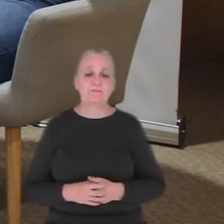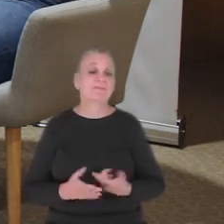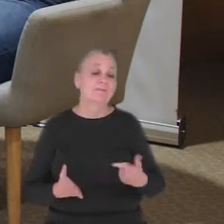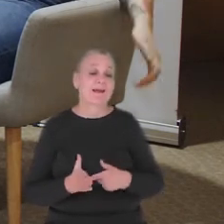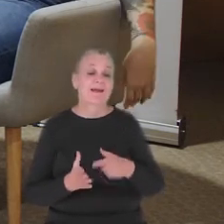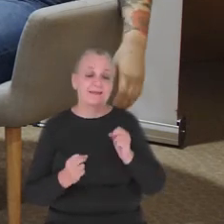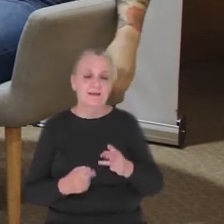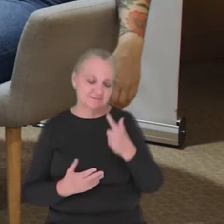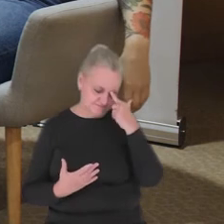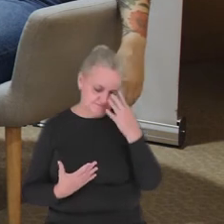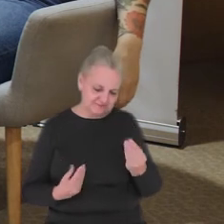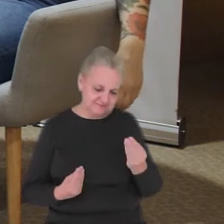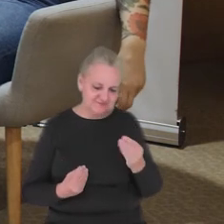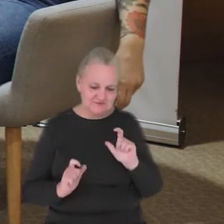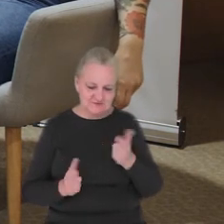No i mi uciekło.